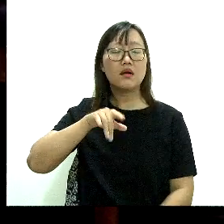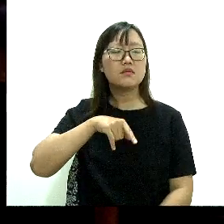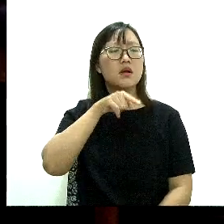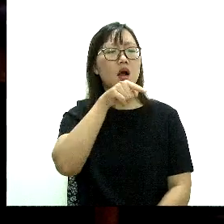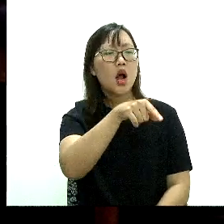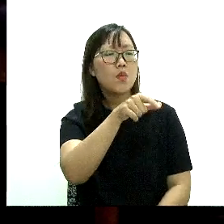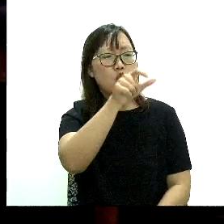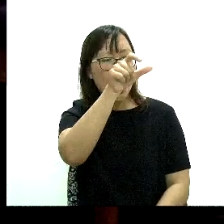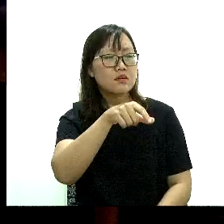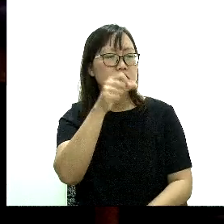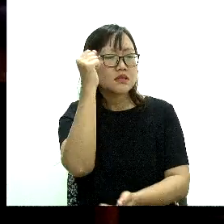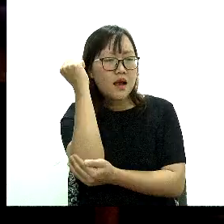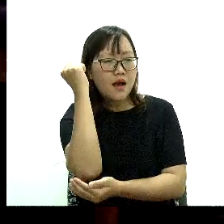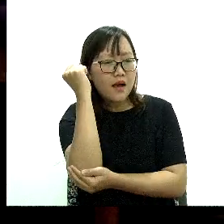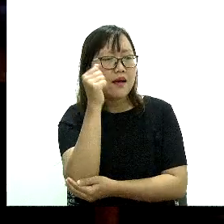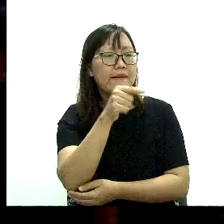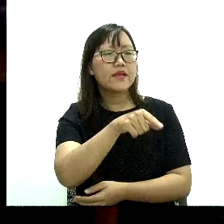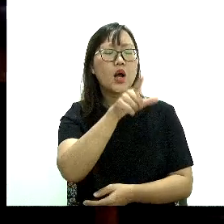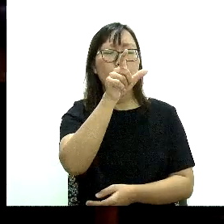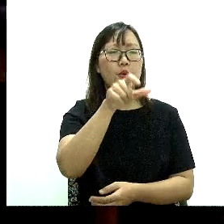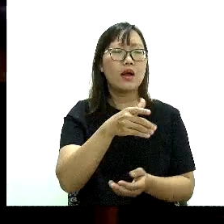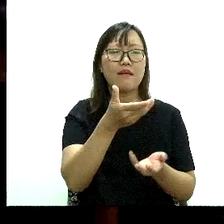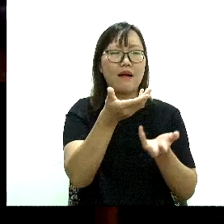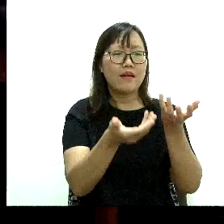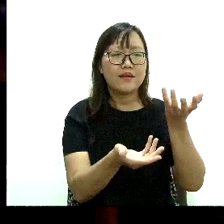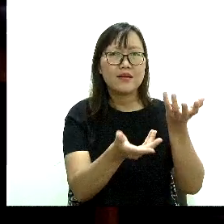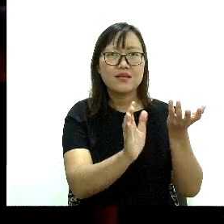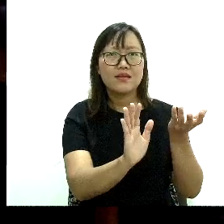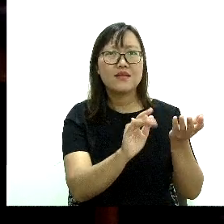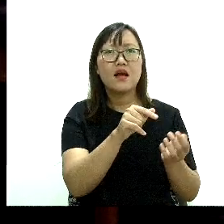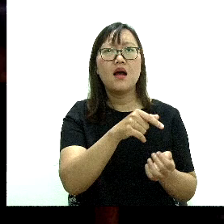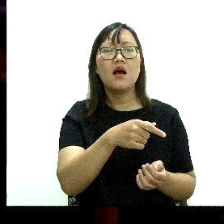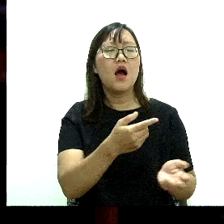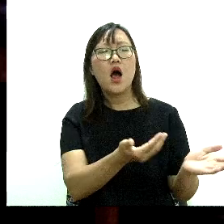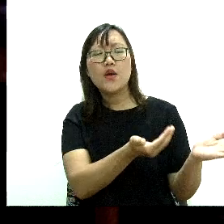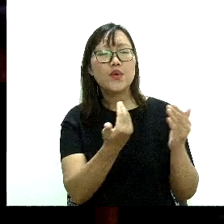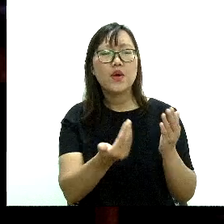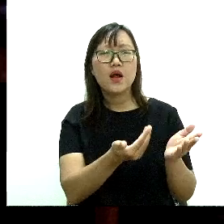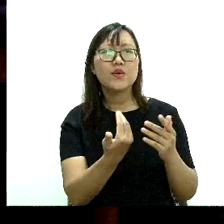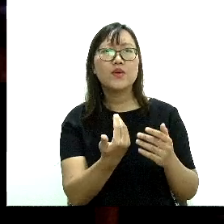adil karena menerima dan menyelamatkan orang berdosa.